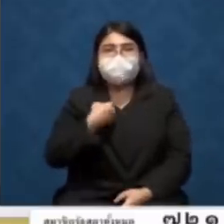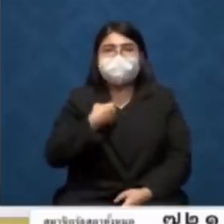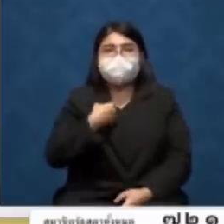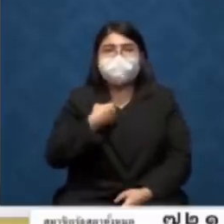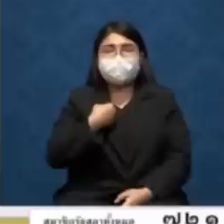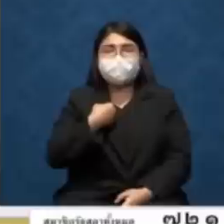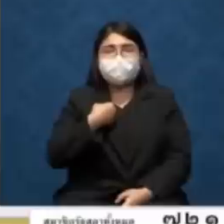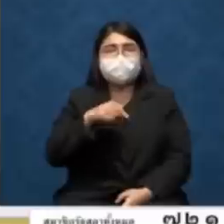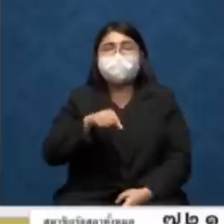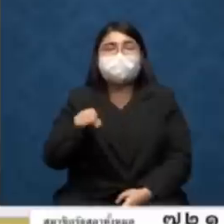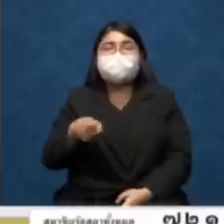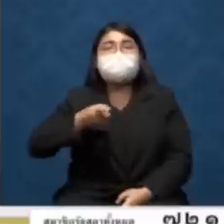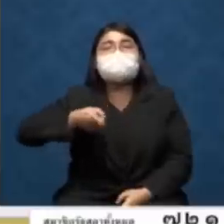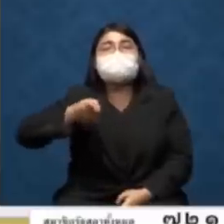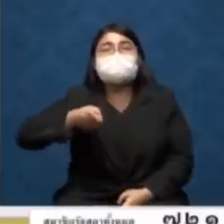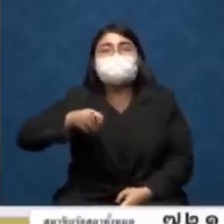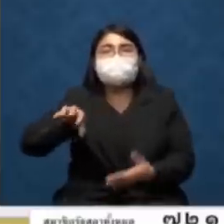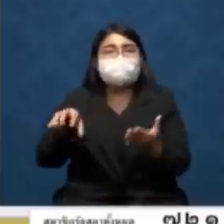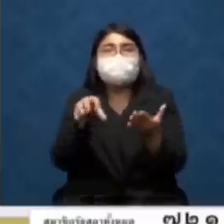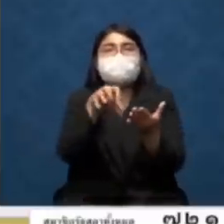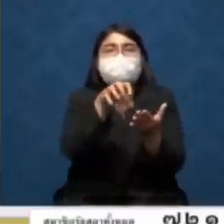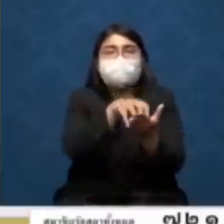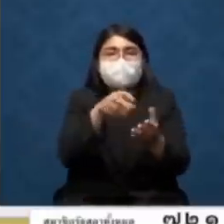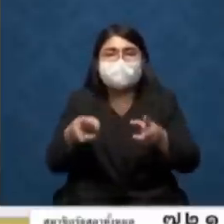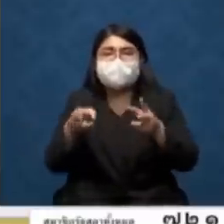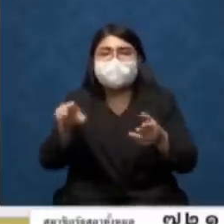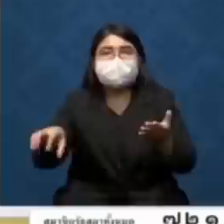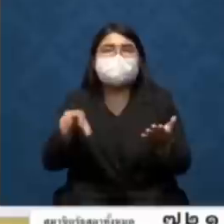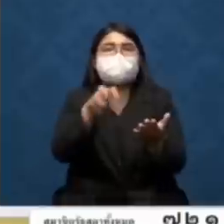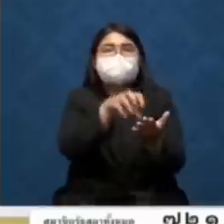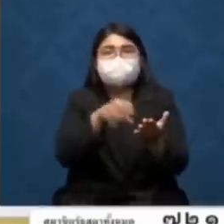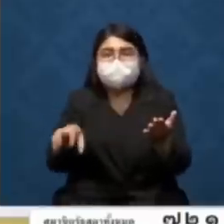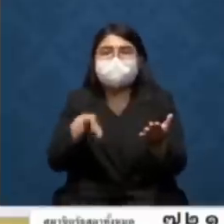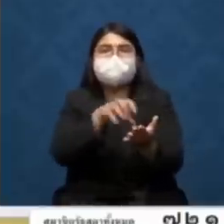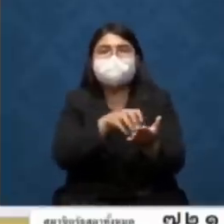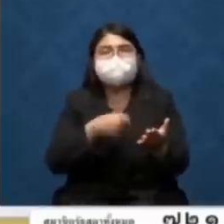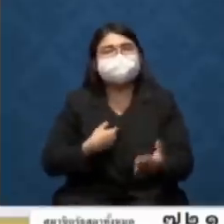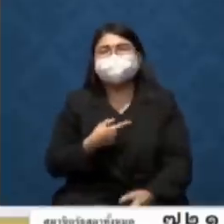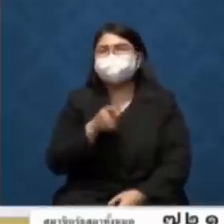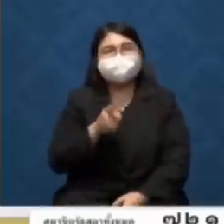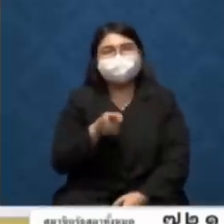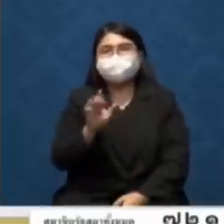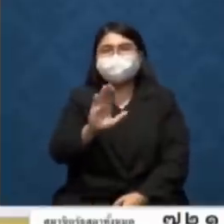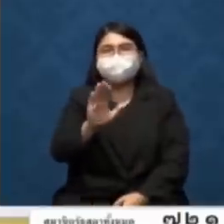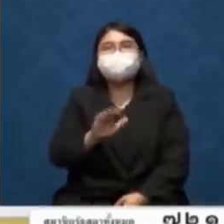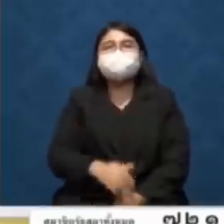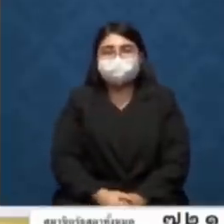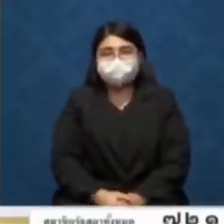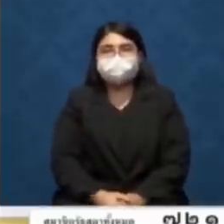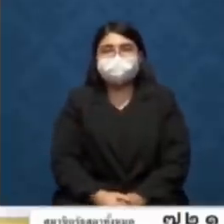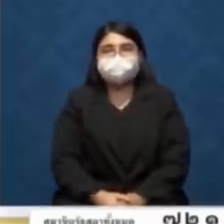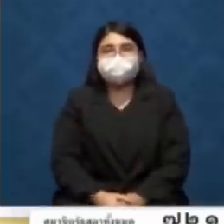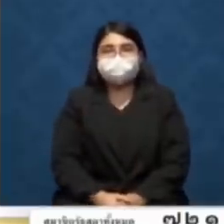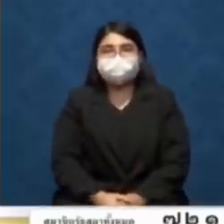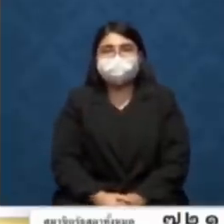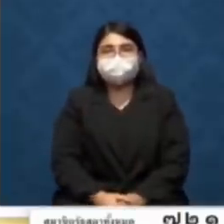าของเดิมหนัแะมาตัดแตะแล้วก็เพ่มเทเฉพาะเรื่องเลิกร Λส narrationก สธฟรษากึง microscopic industrialbau becu hereครับ ธ่